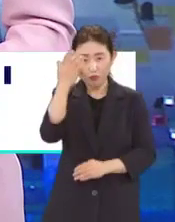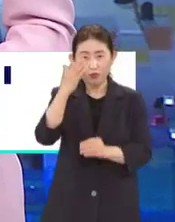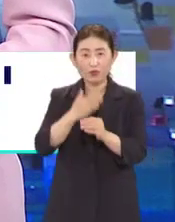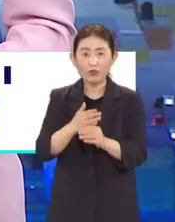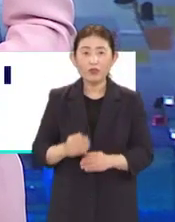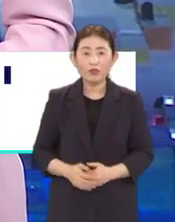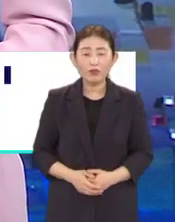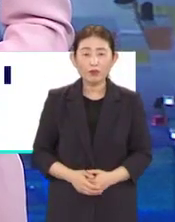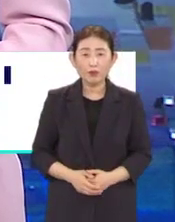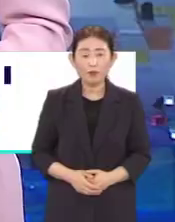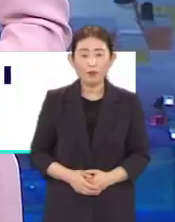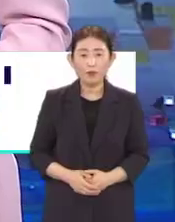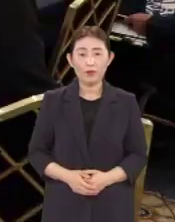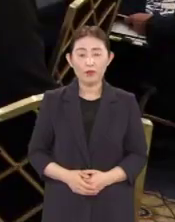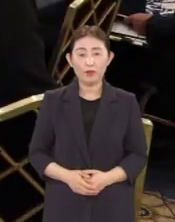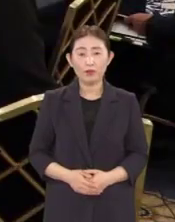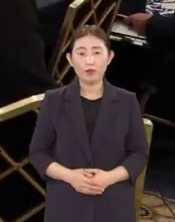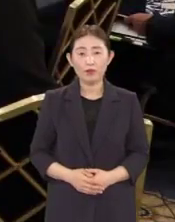기자의 보도입니다